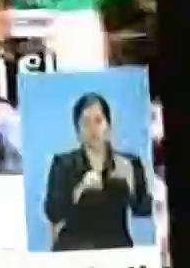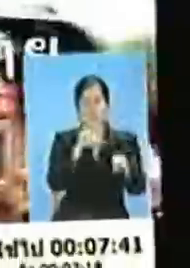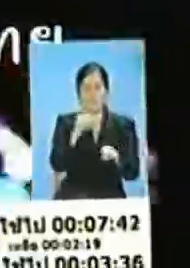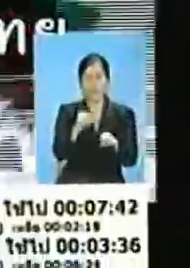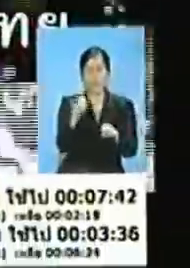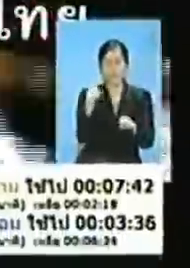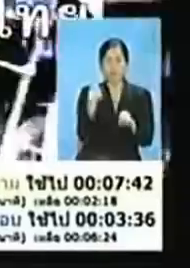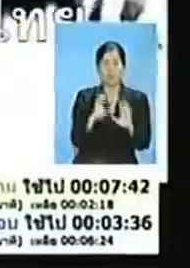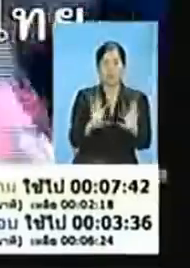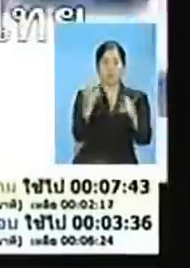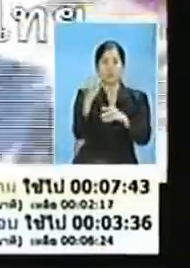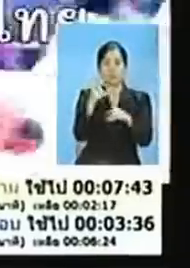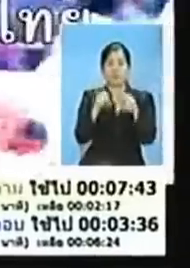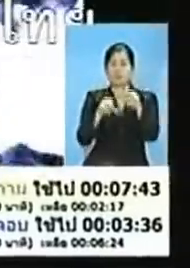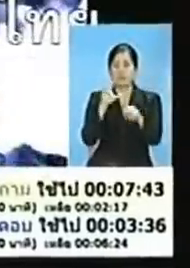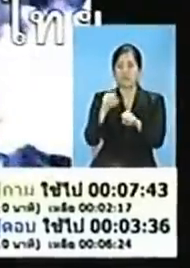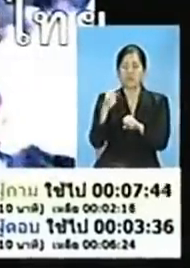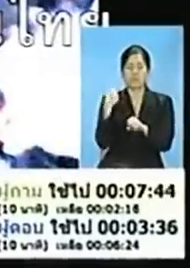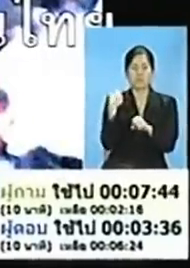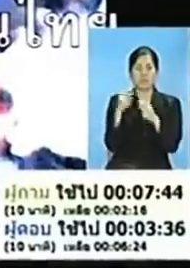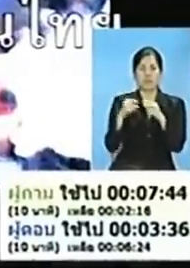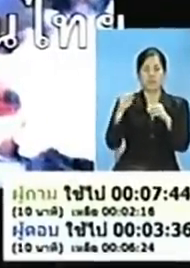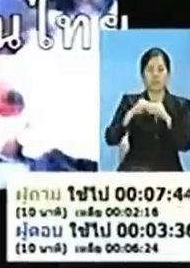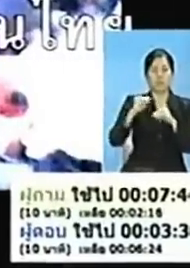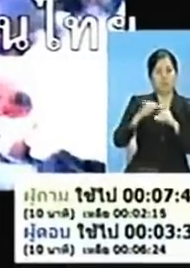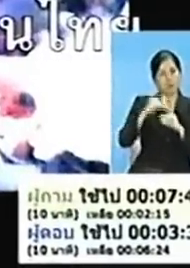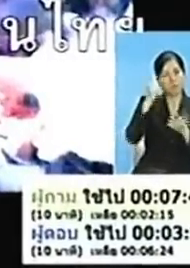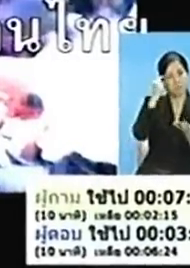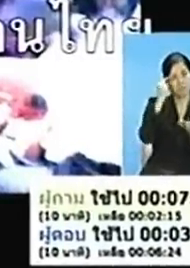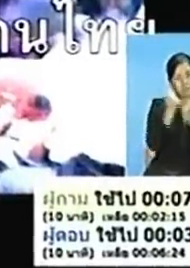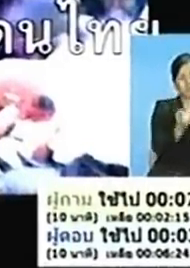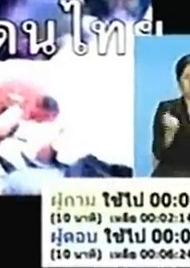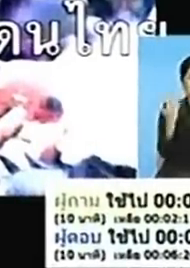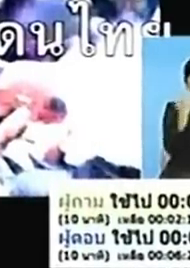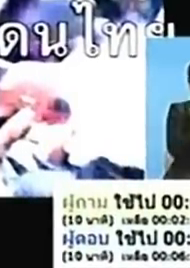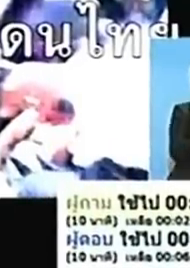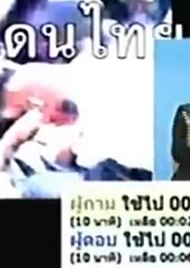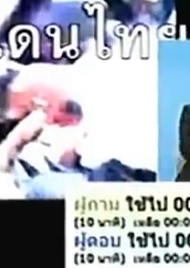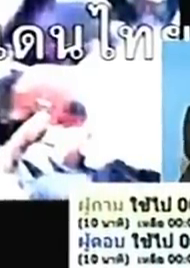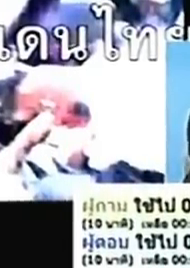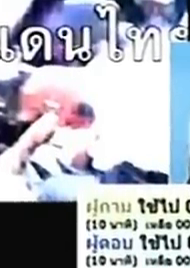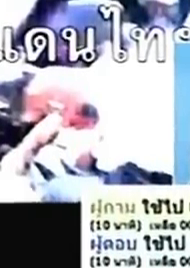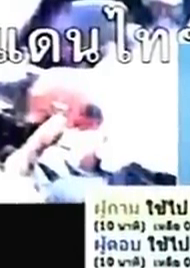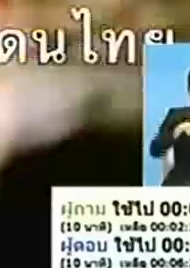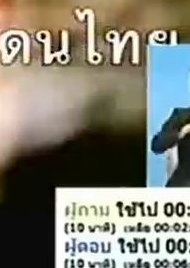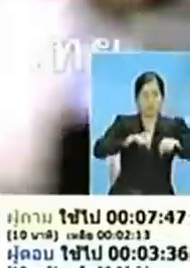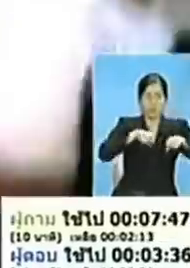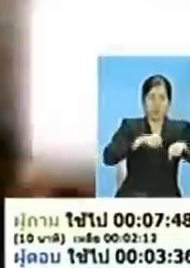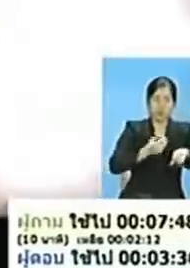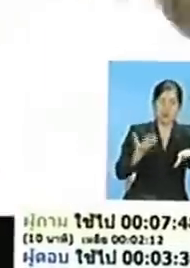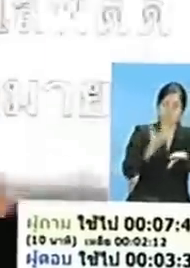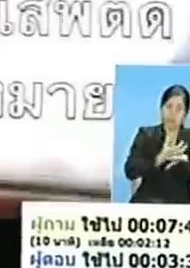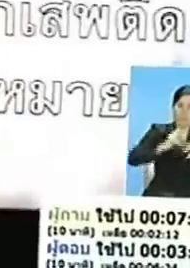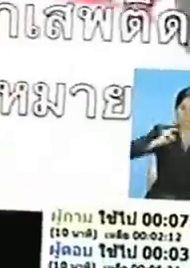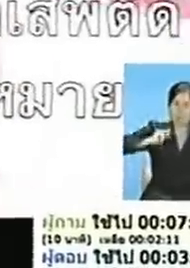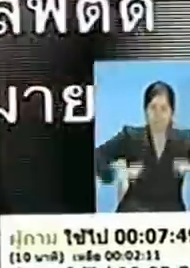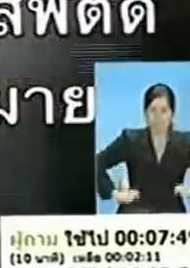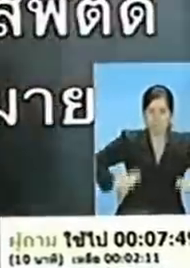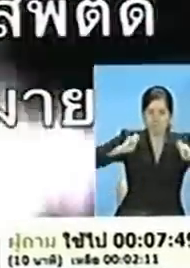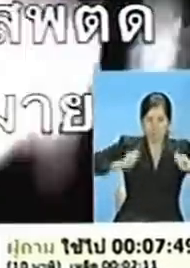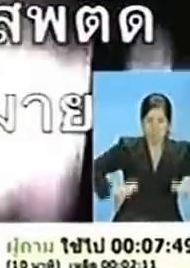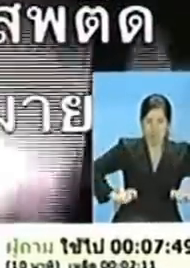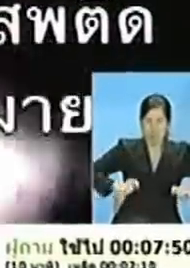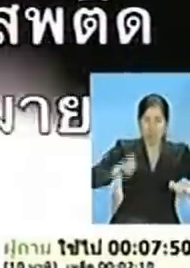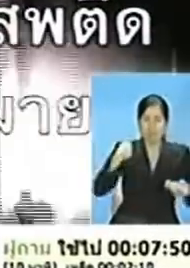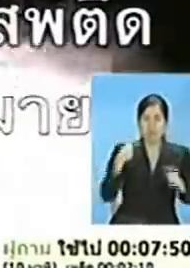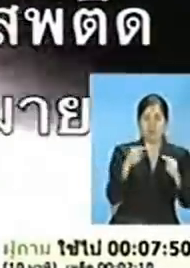พิ่มไม่รู้จับไปก็พวกนี้แหละครับขนใส่รถมอเตอร์ไซค์แบกใส่เป้มาทีละแสน